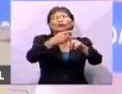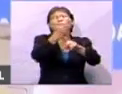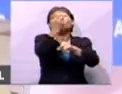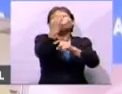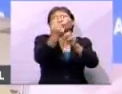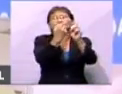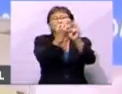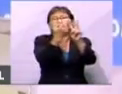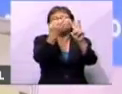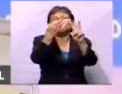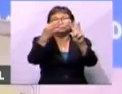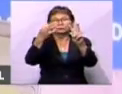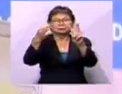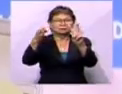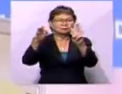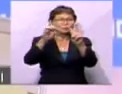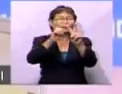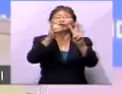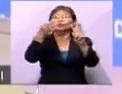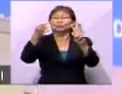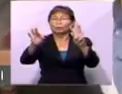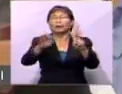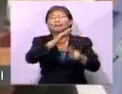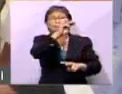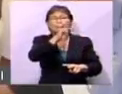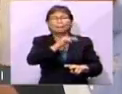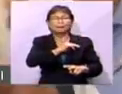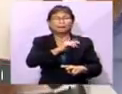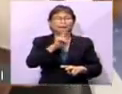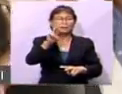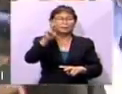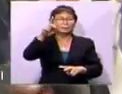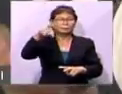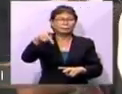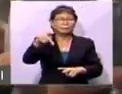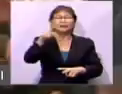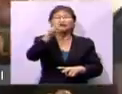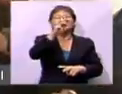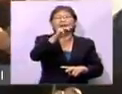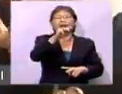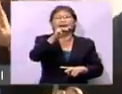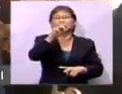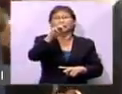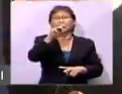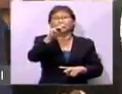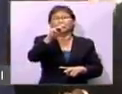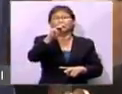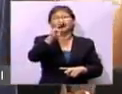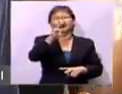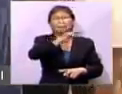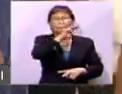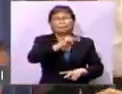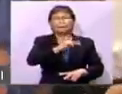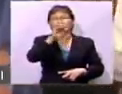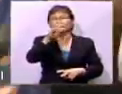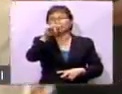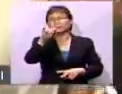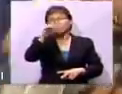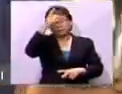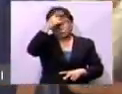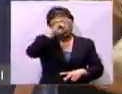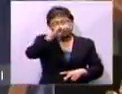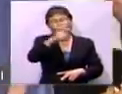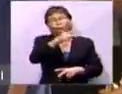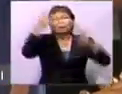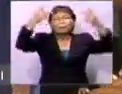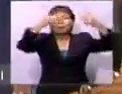2019. Hadir sama pada majlis tersebut Menteri Perdagangan Antarabangsa dan Industri Dato' Sri Ongkar Chuan serta Pengerusi Gas Malaysia